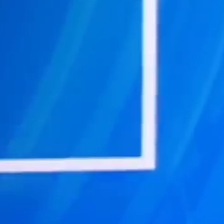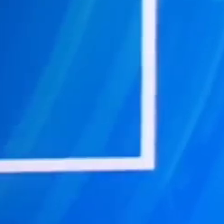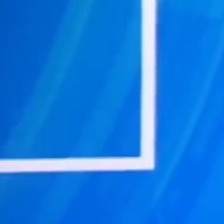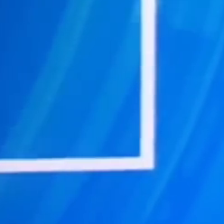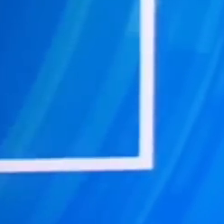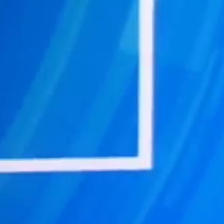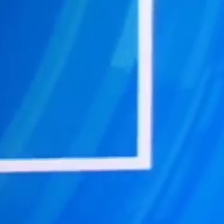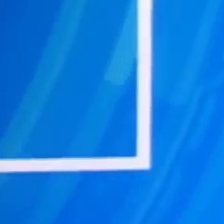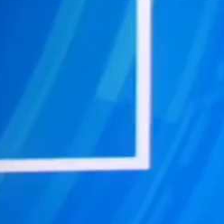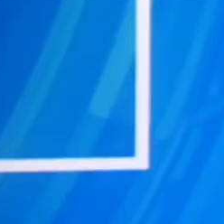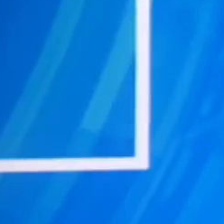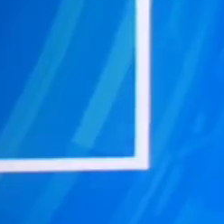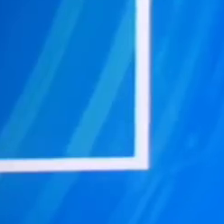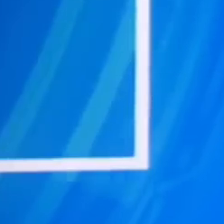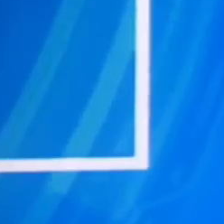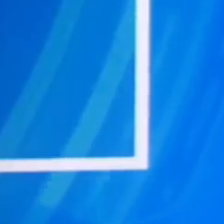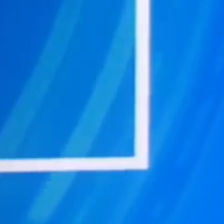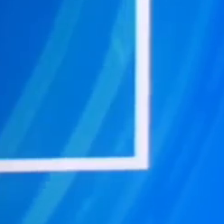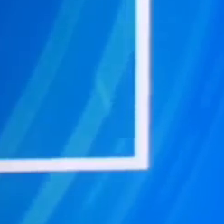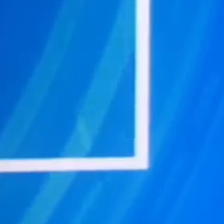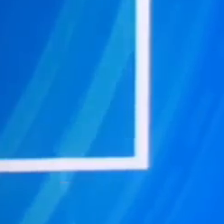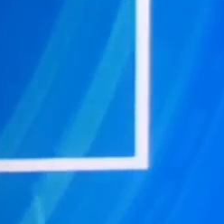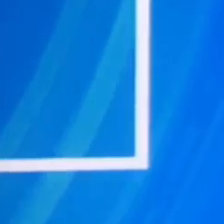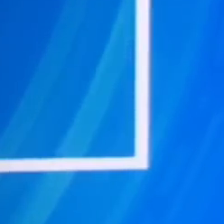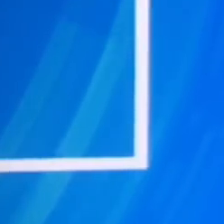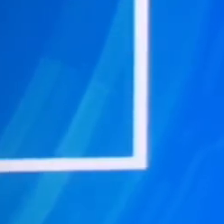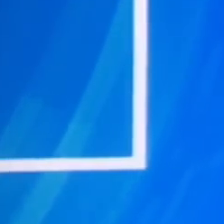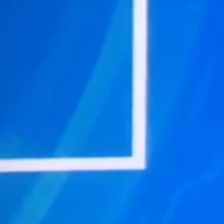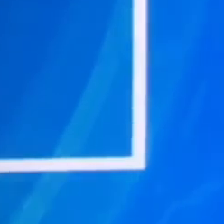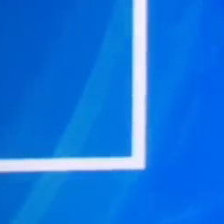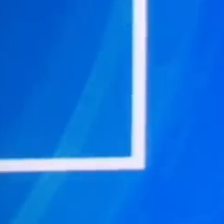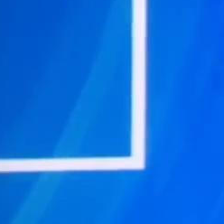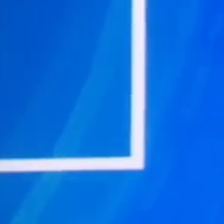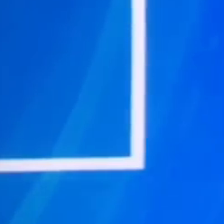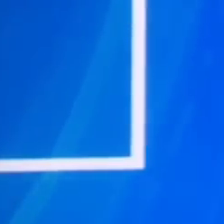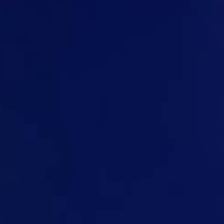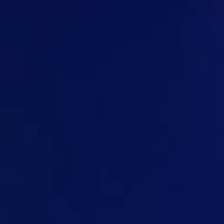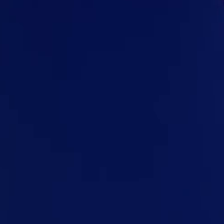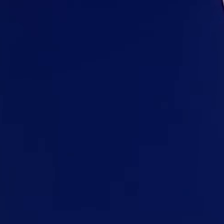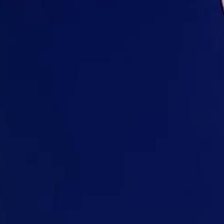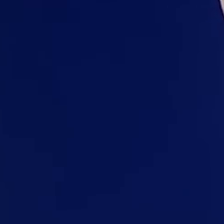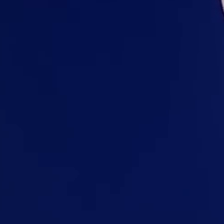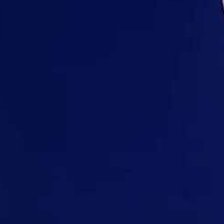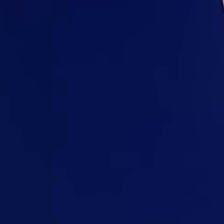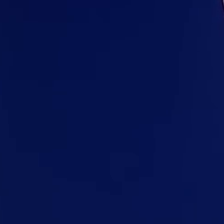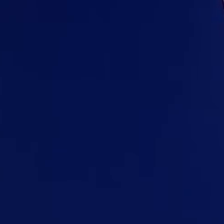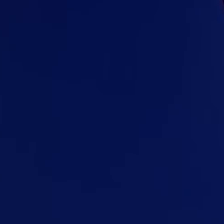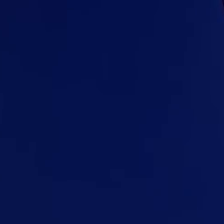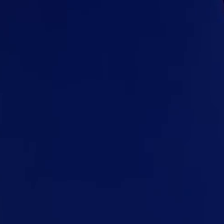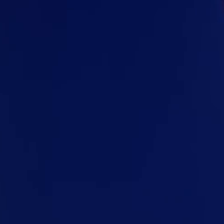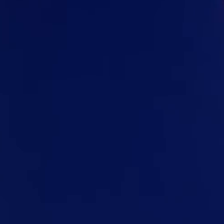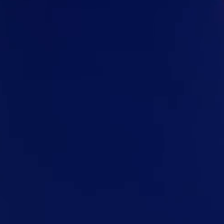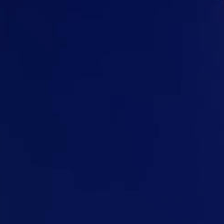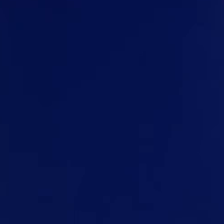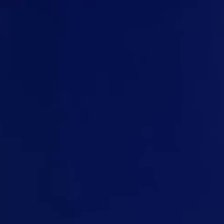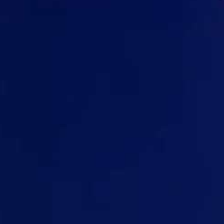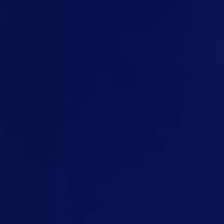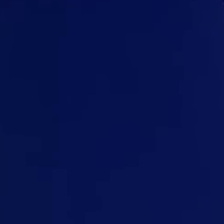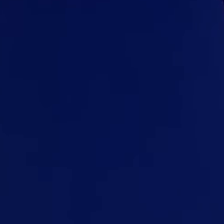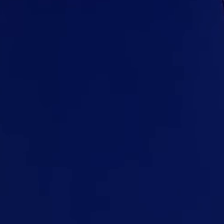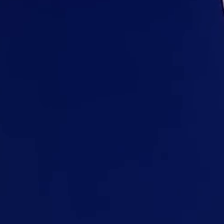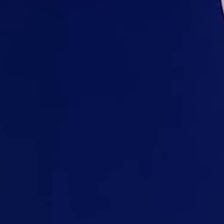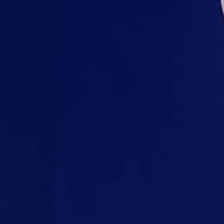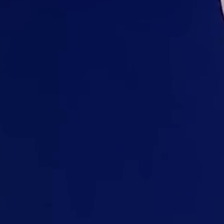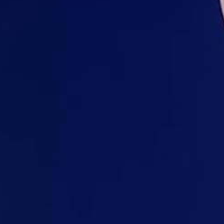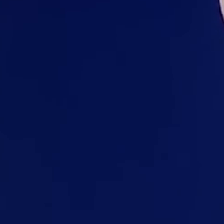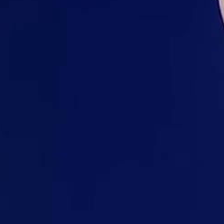At yan iga ng mga balitang ating sinaksihan. Ako naman, Arnold Clavio. Ito ang inyong Liga ng Katotohanan. Ako po si PR Kanghel. Hanggang bukas